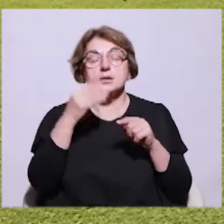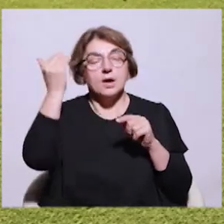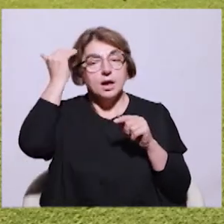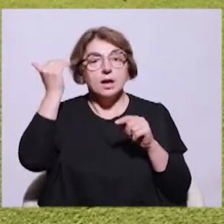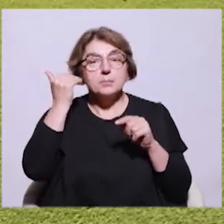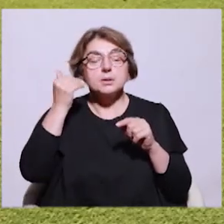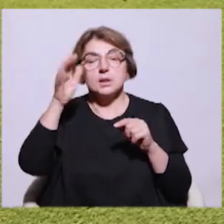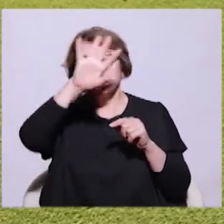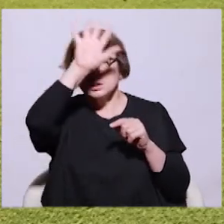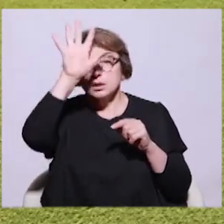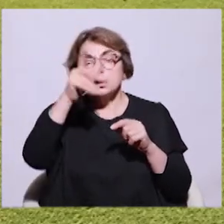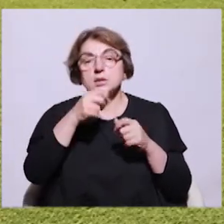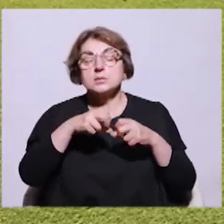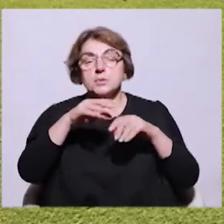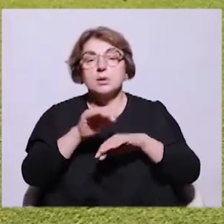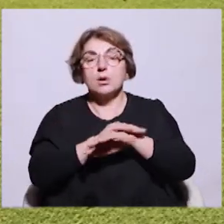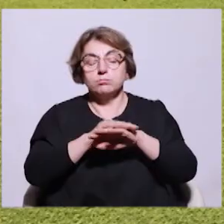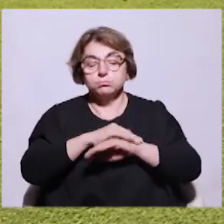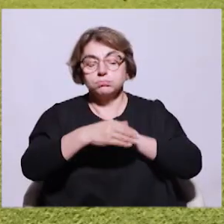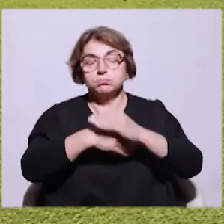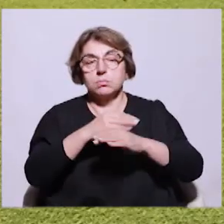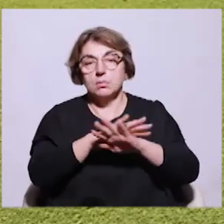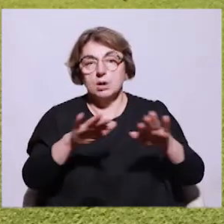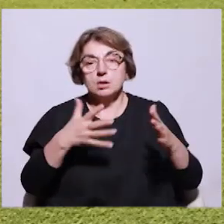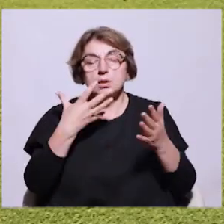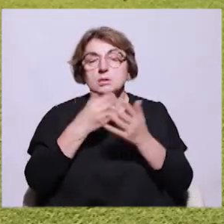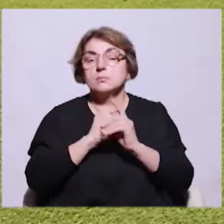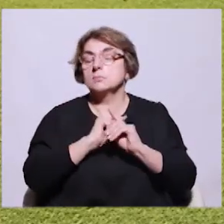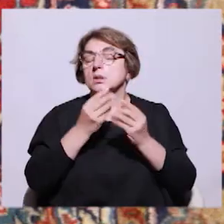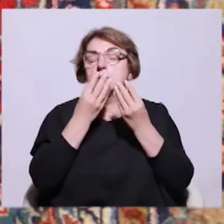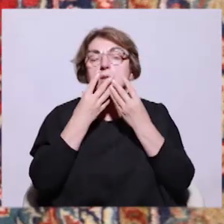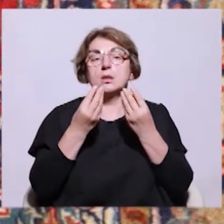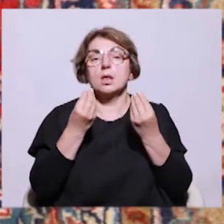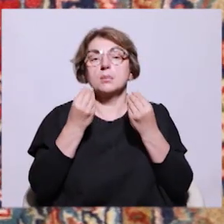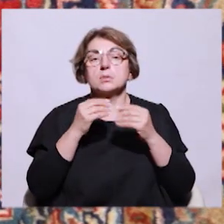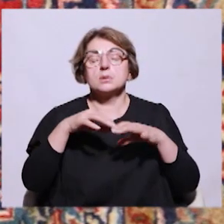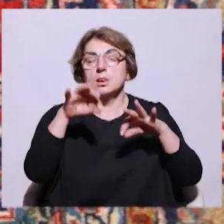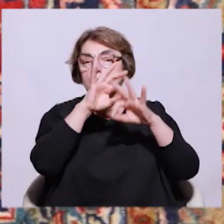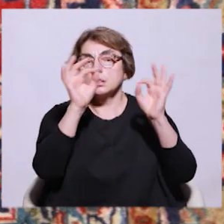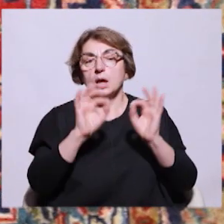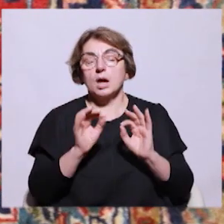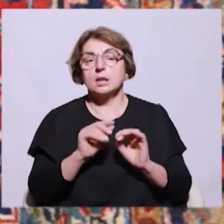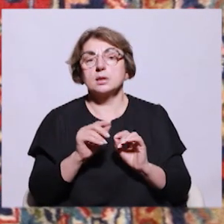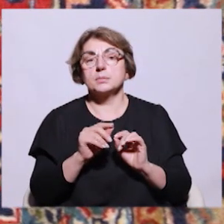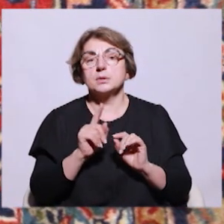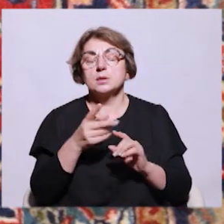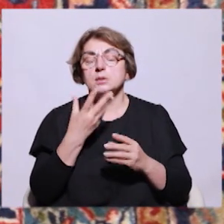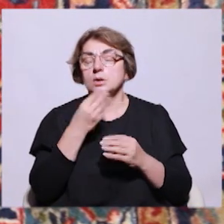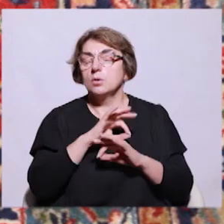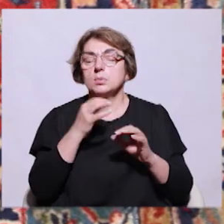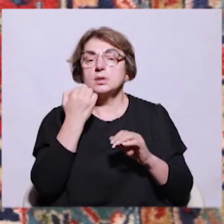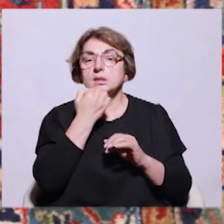სპარსეთიდან უნიკალური ფარდაგები და ხალიჩები თავისი არაჩვეულებრივი ორნამენტებით. აი ამ